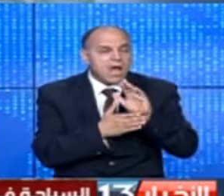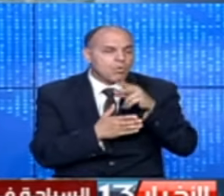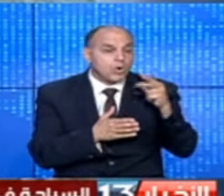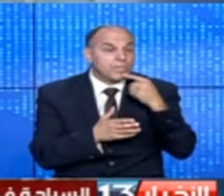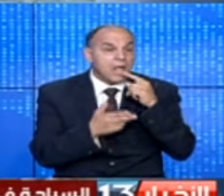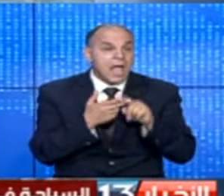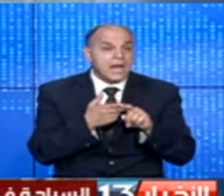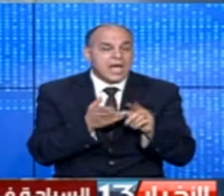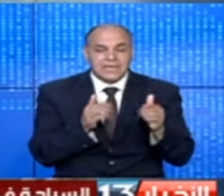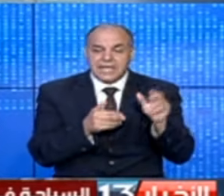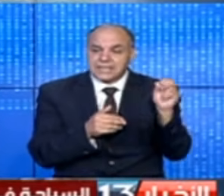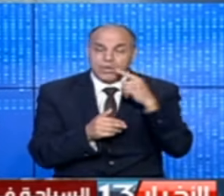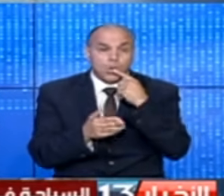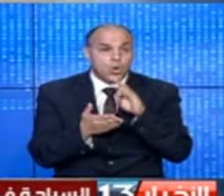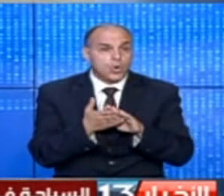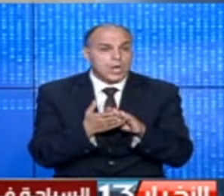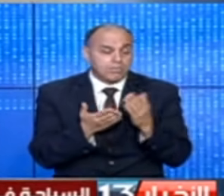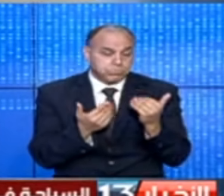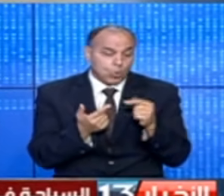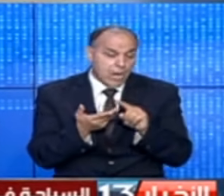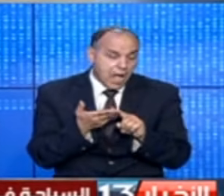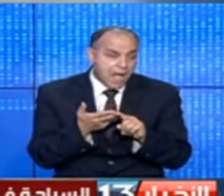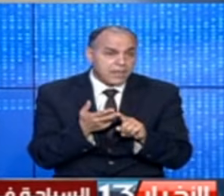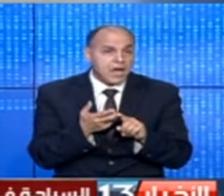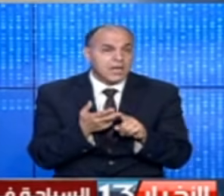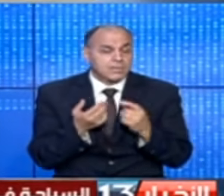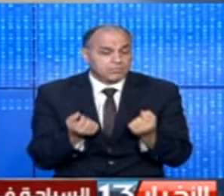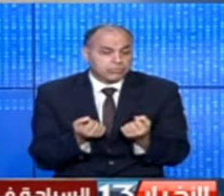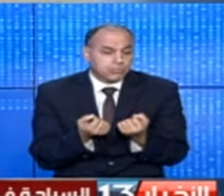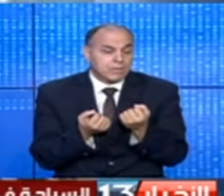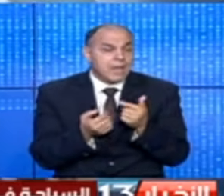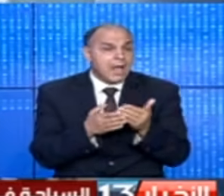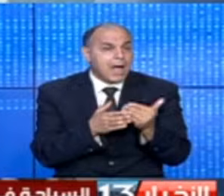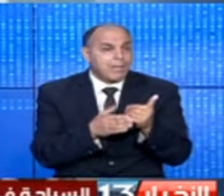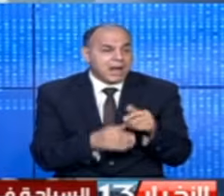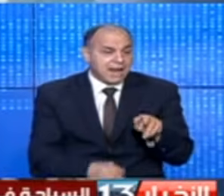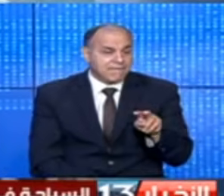القطاع السياحي ليس من المنتظر أن ينتعش بالكامل قبل